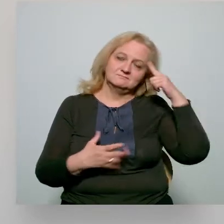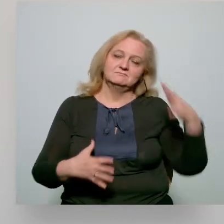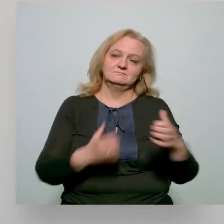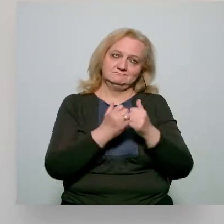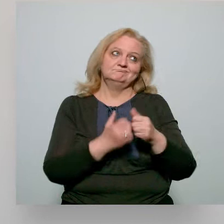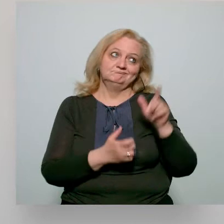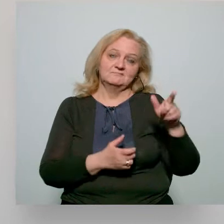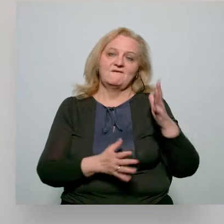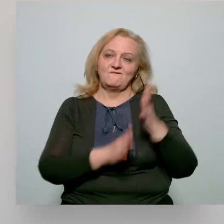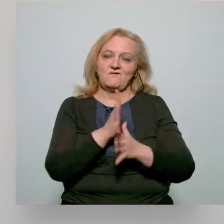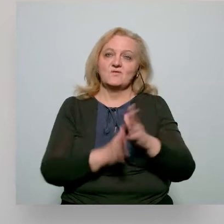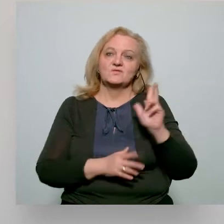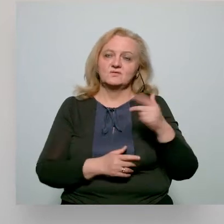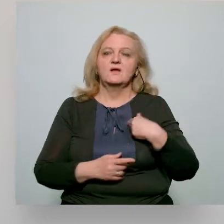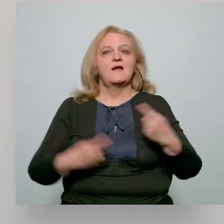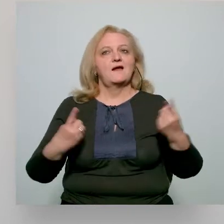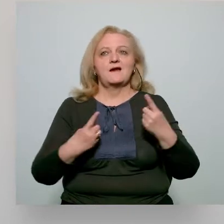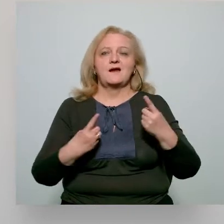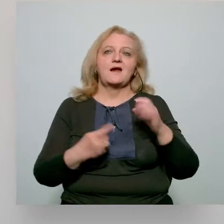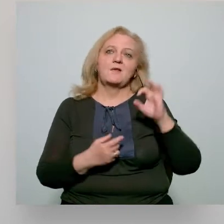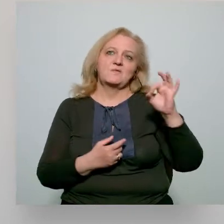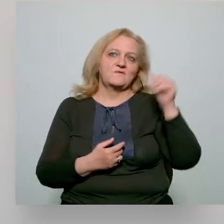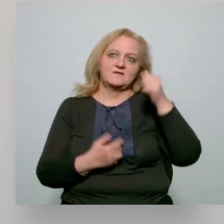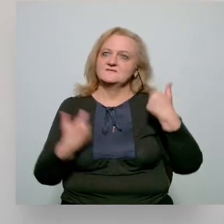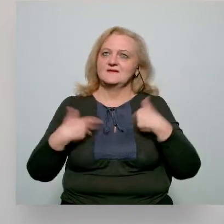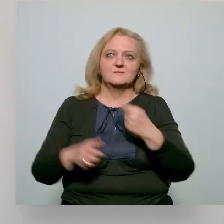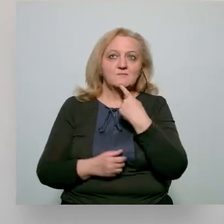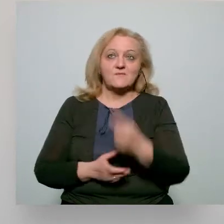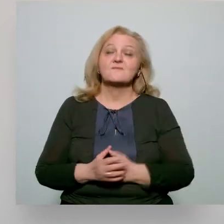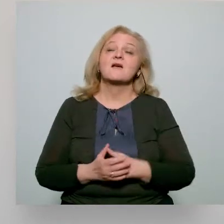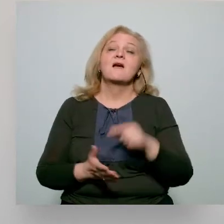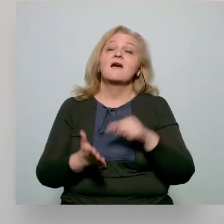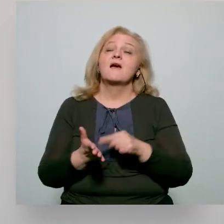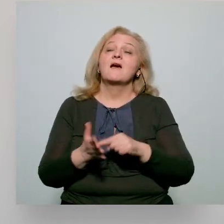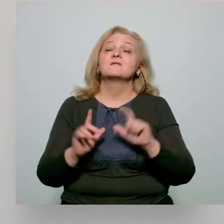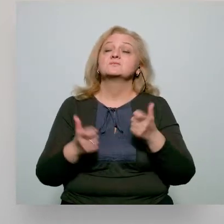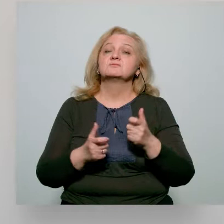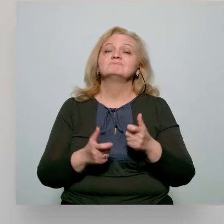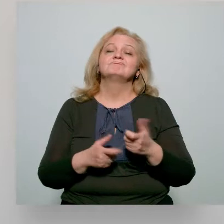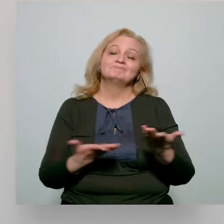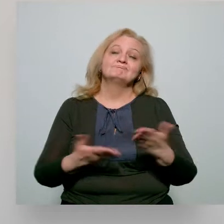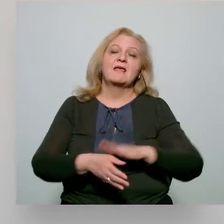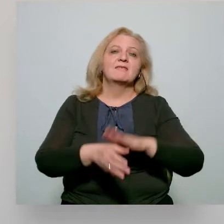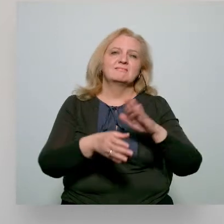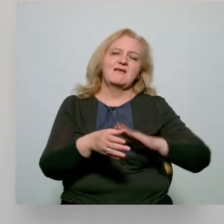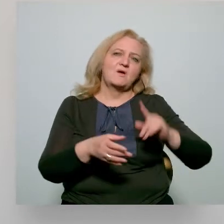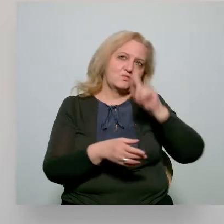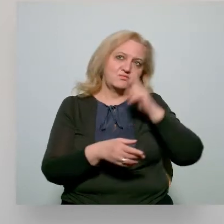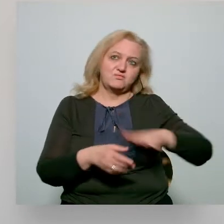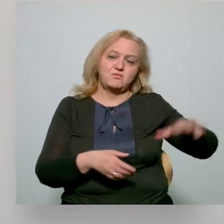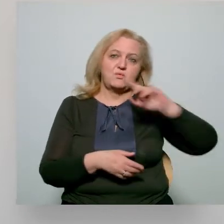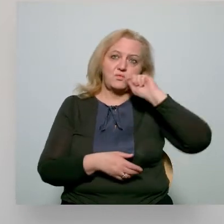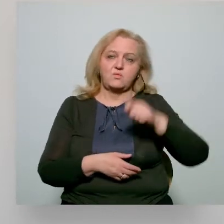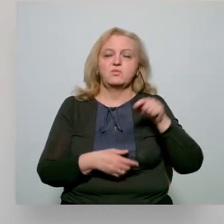nazwiska przytaczał, żeby nie robić reklamy, ale no, ta teza, że naród ukraiński